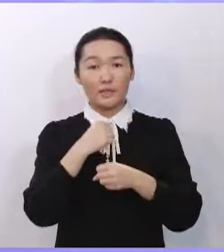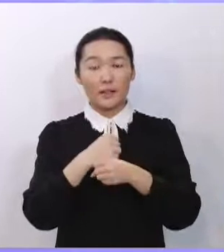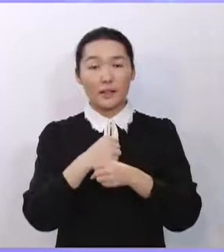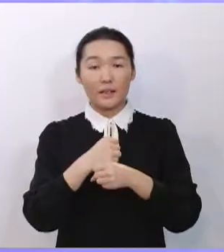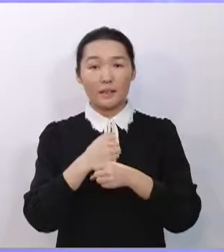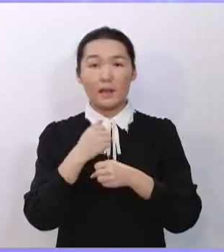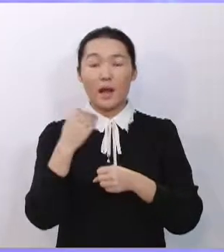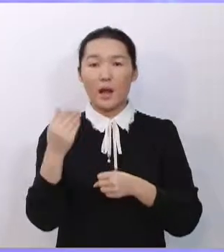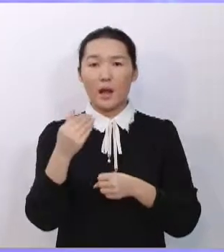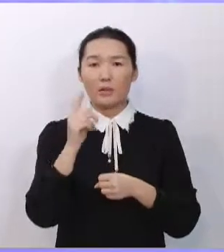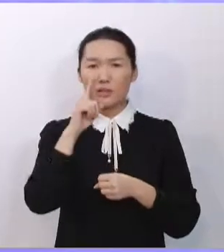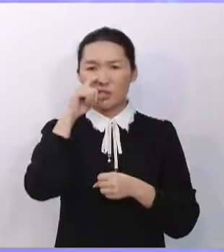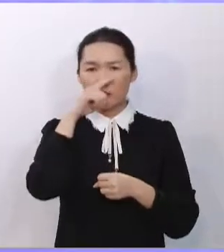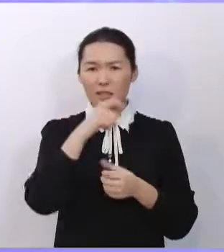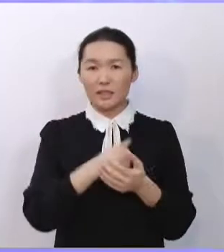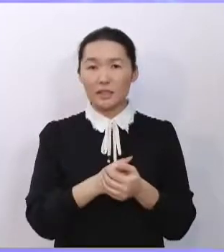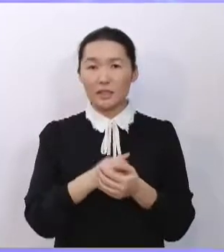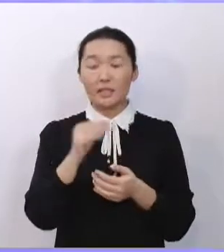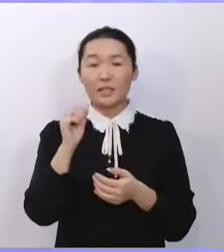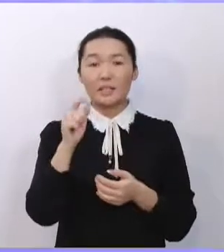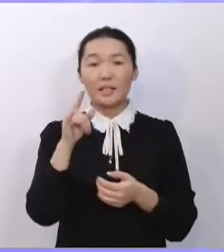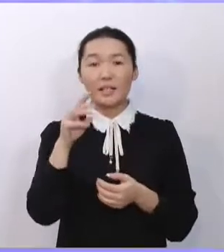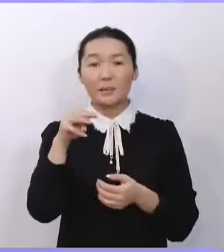Ал кычкыл, жагымдуу.